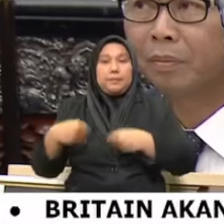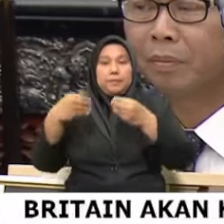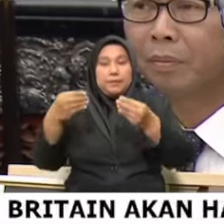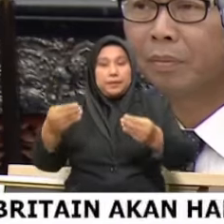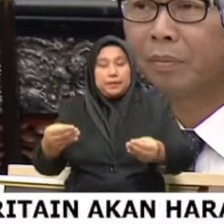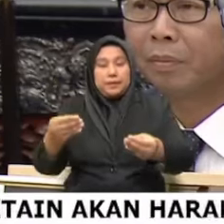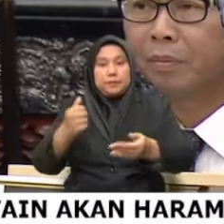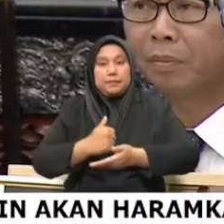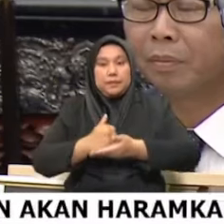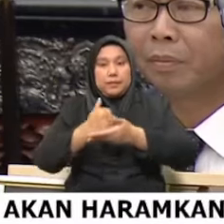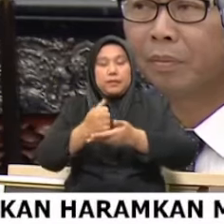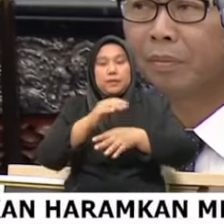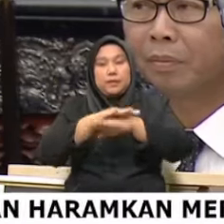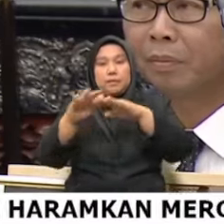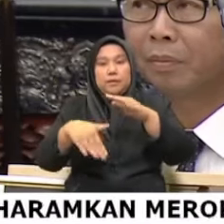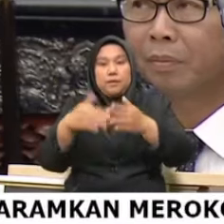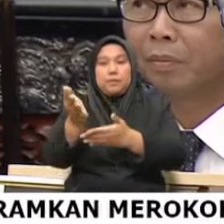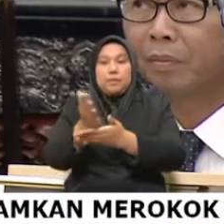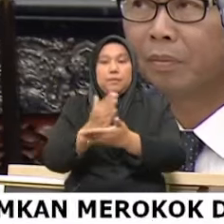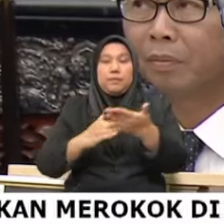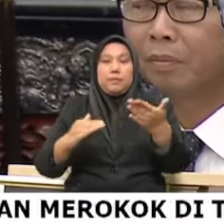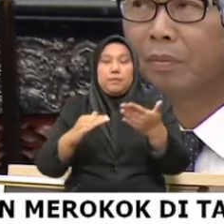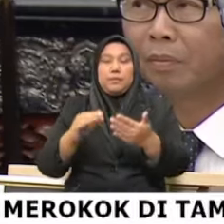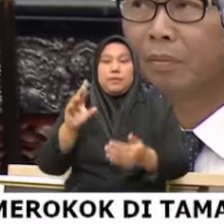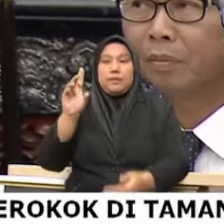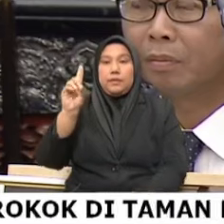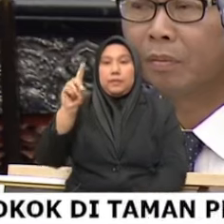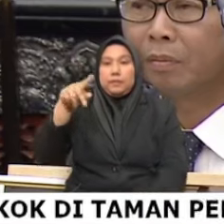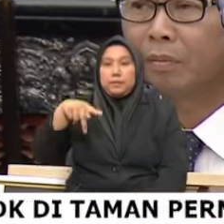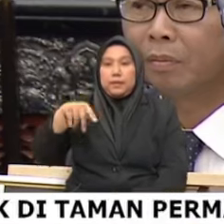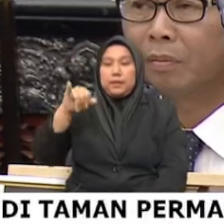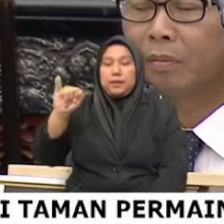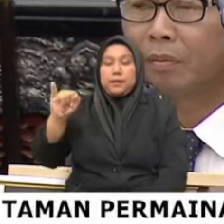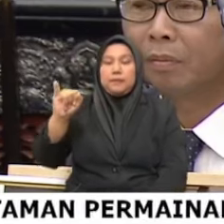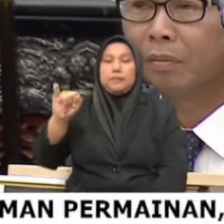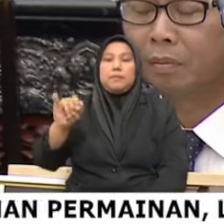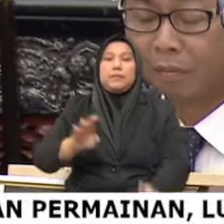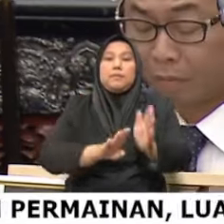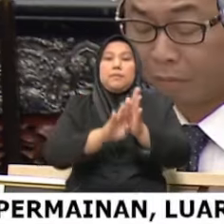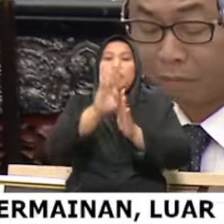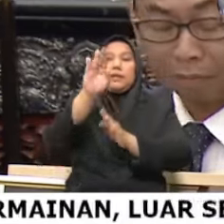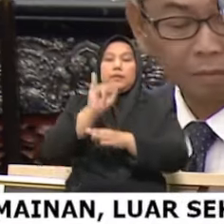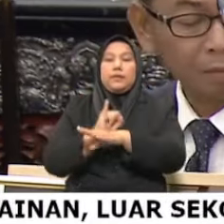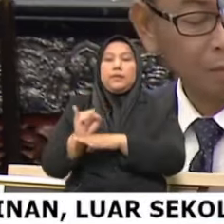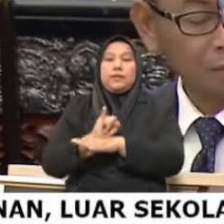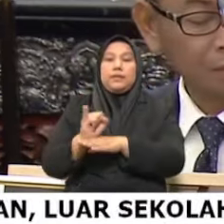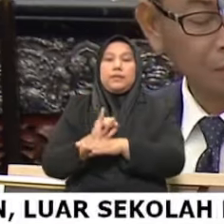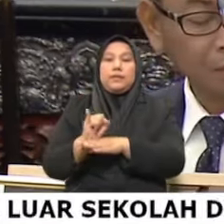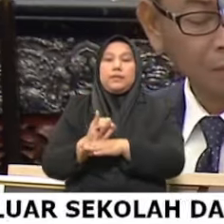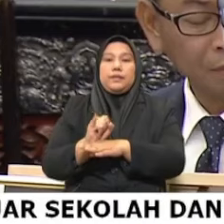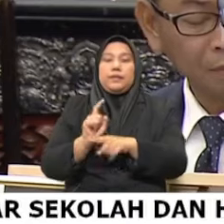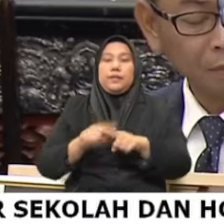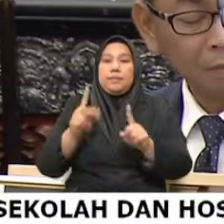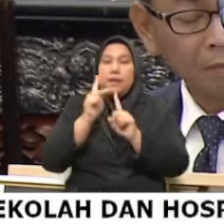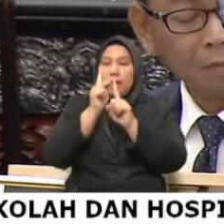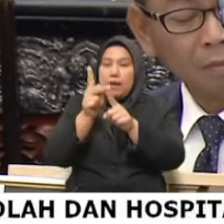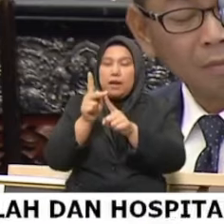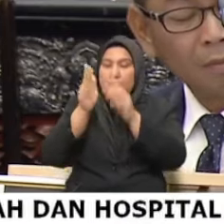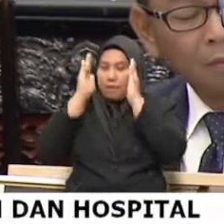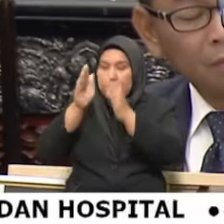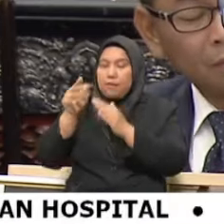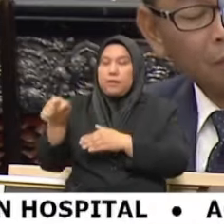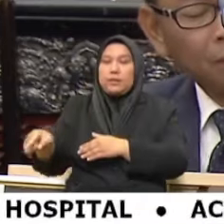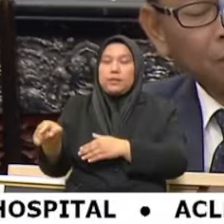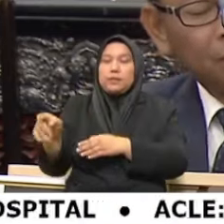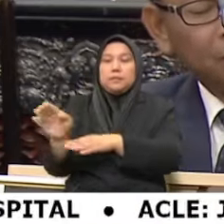di bawah bahagian BPI, bahagian pembangunan industri. Tapi secara spesifik kepada